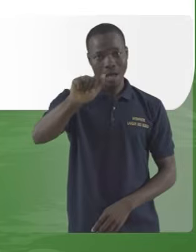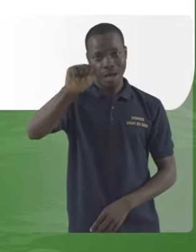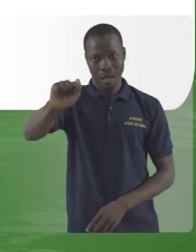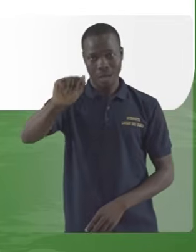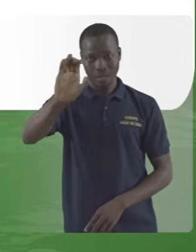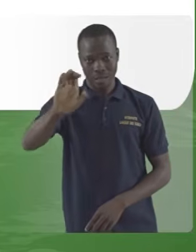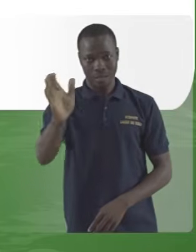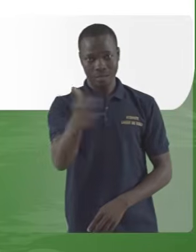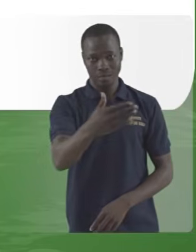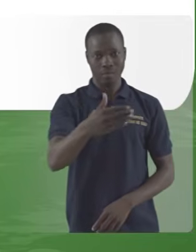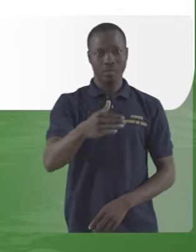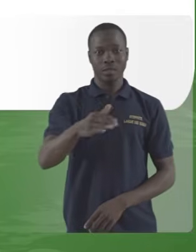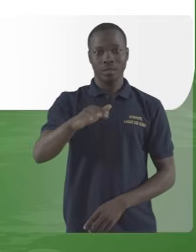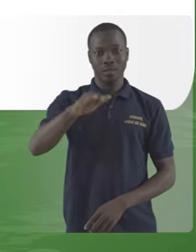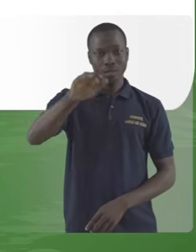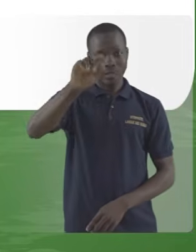AAC,